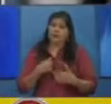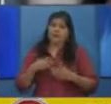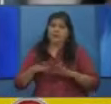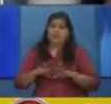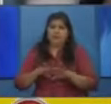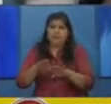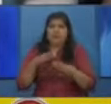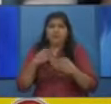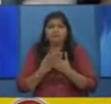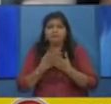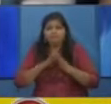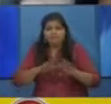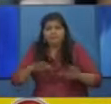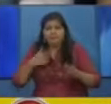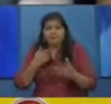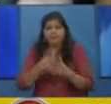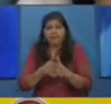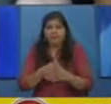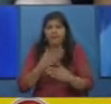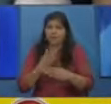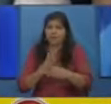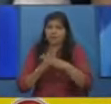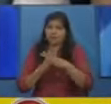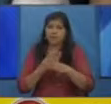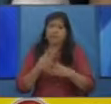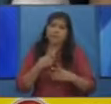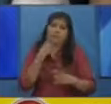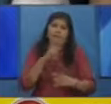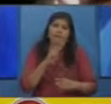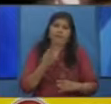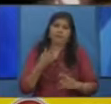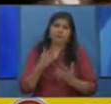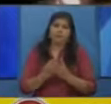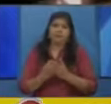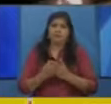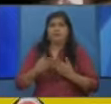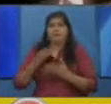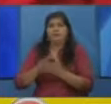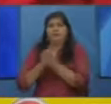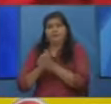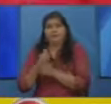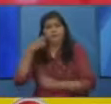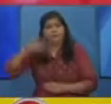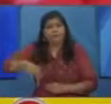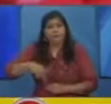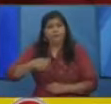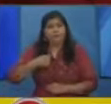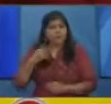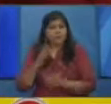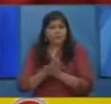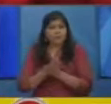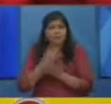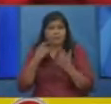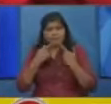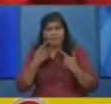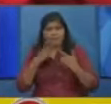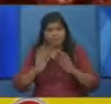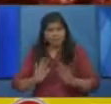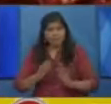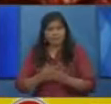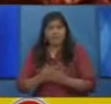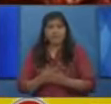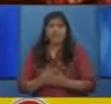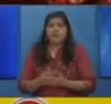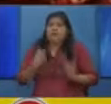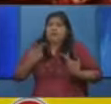ही काम लेना है, मर्यादा में ही रहना है। साथियों, जब हम त्योहार की बात करते हैं,